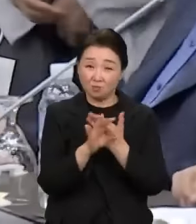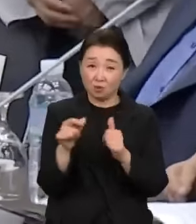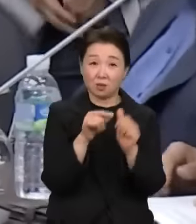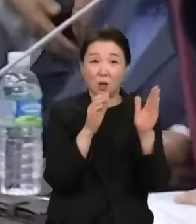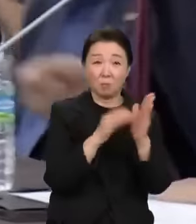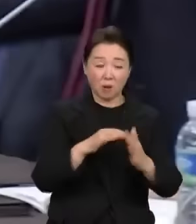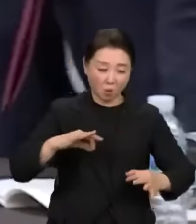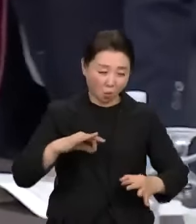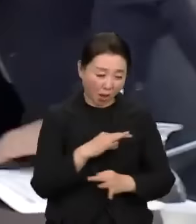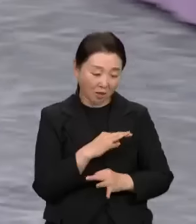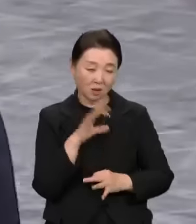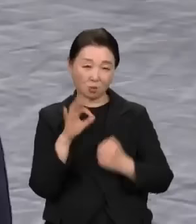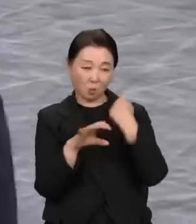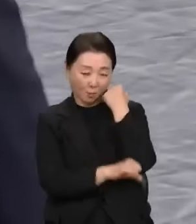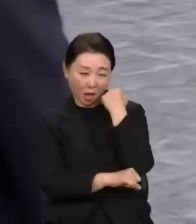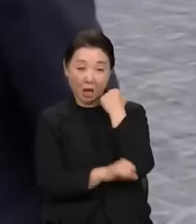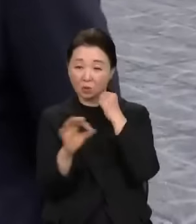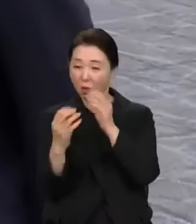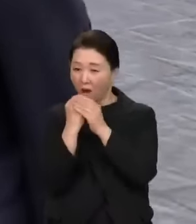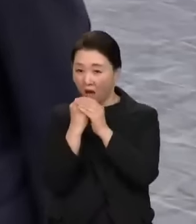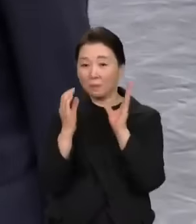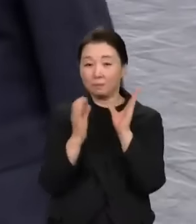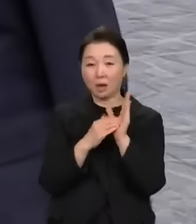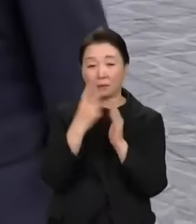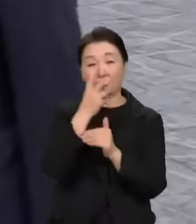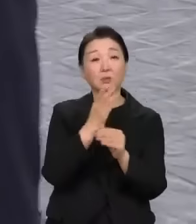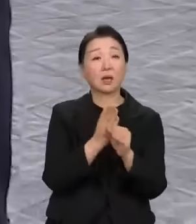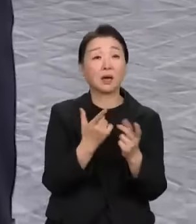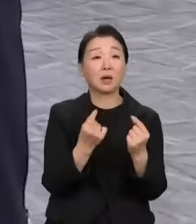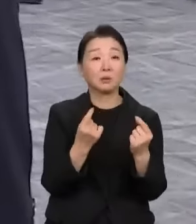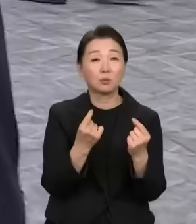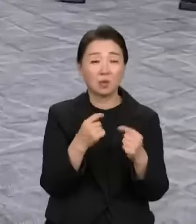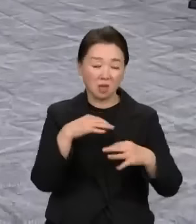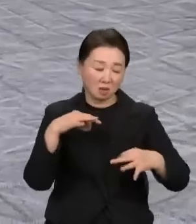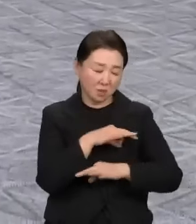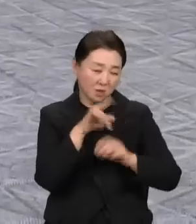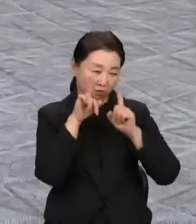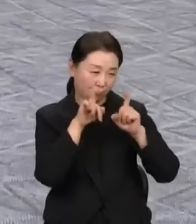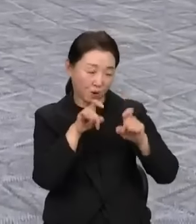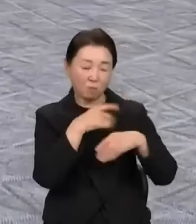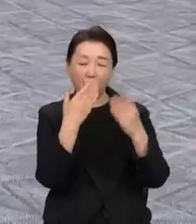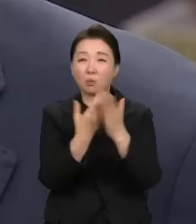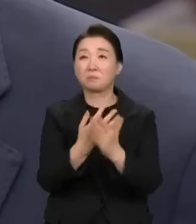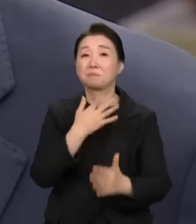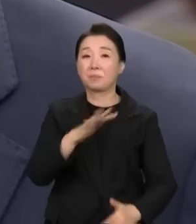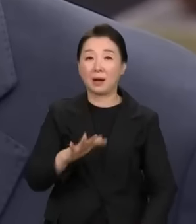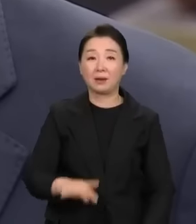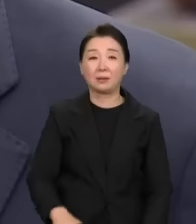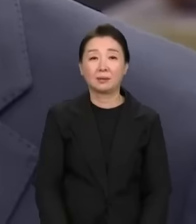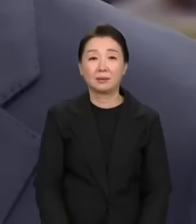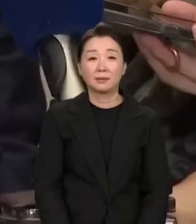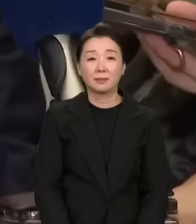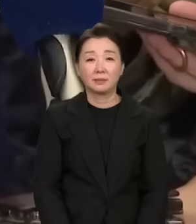횡령, 배임, 금품 수수 혐의로 경찰의 수사를 받고 있지만 각종 비리 의혹을 전면 부인했었죠.